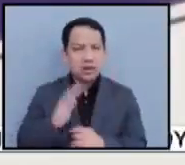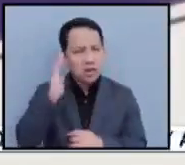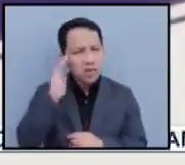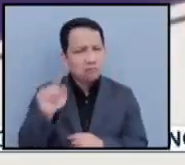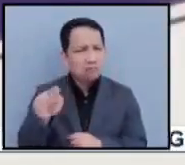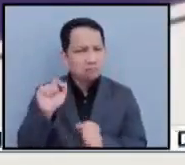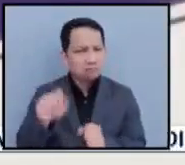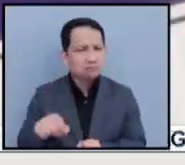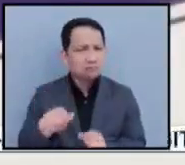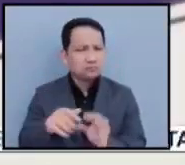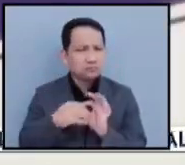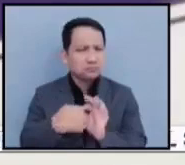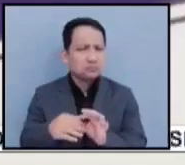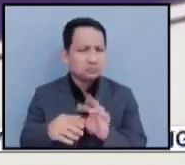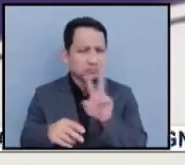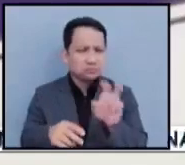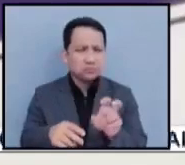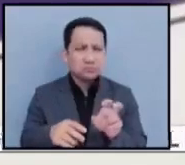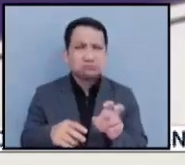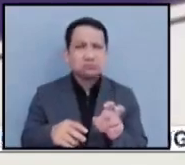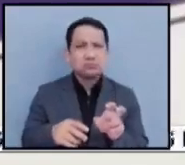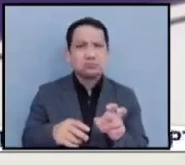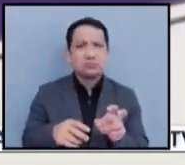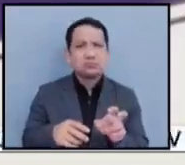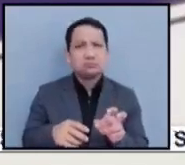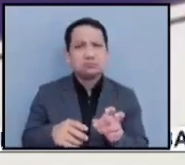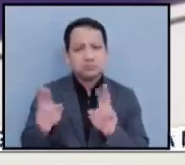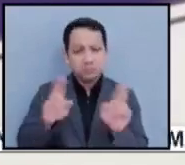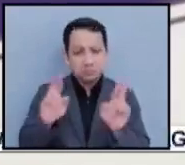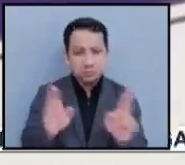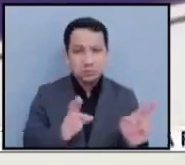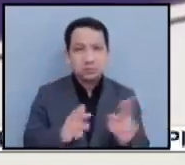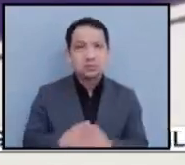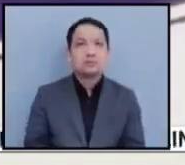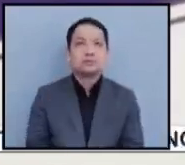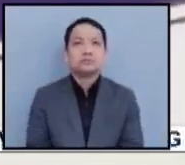magtago, dalawang bagay, magtago sila, maghanda sila. O surrender sila.